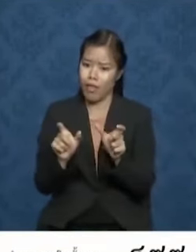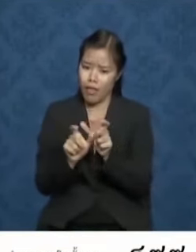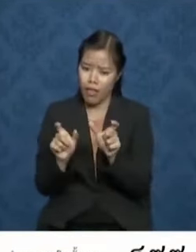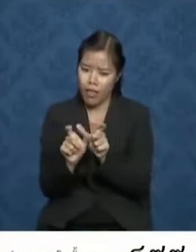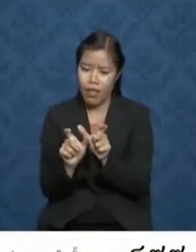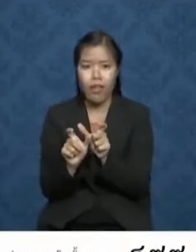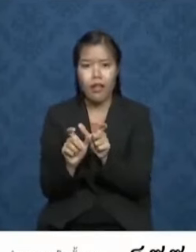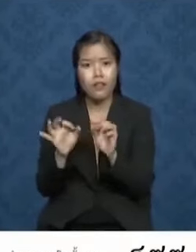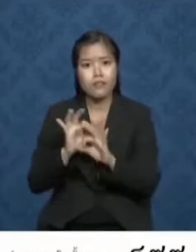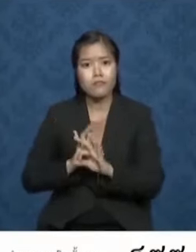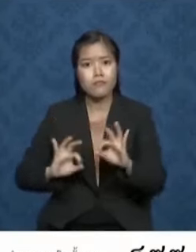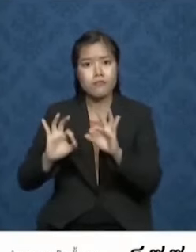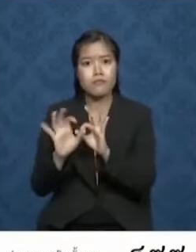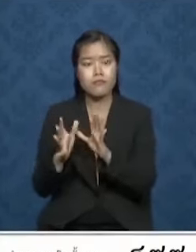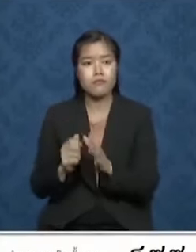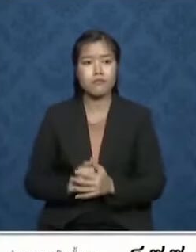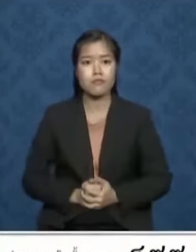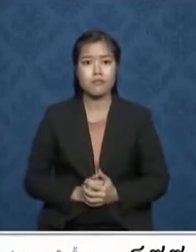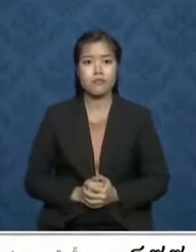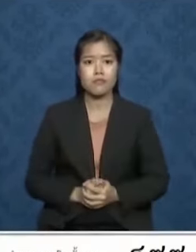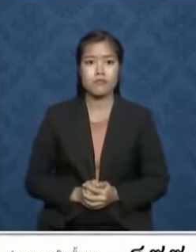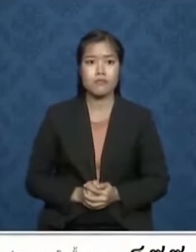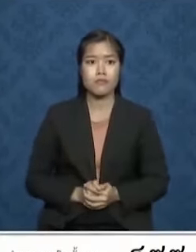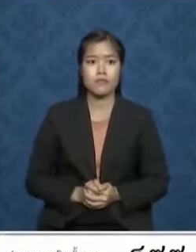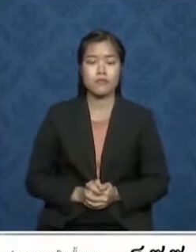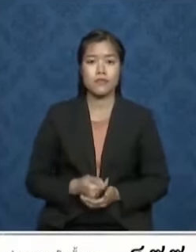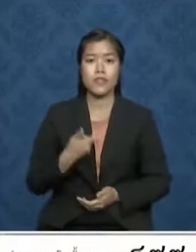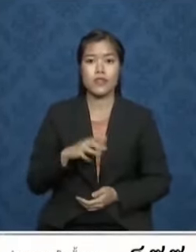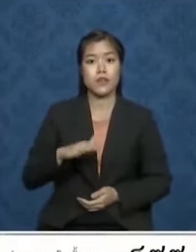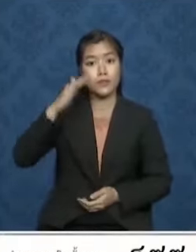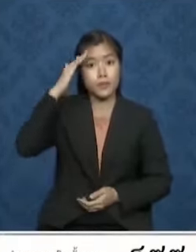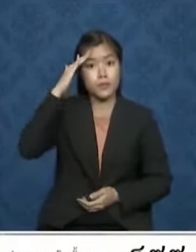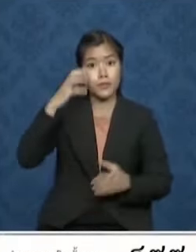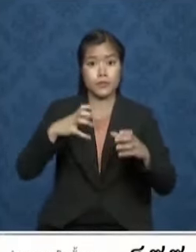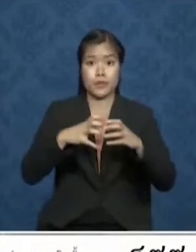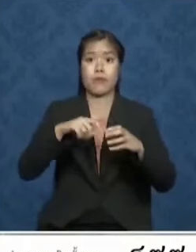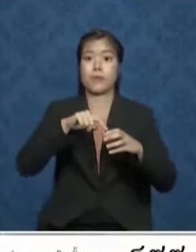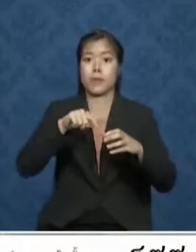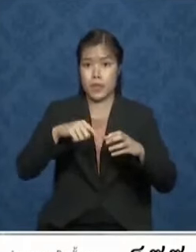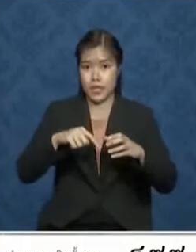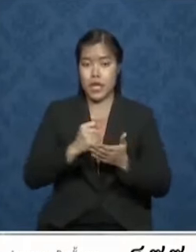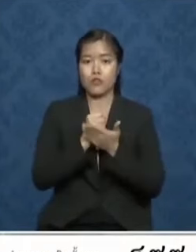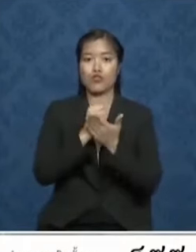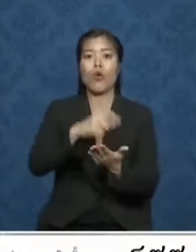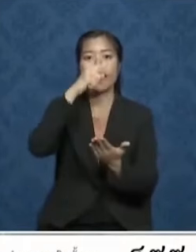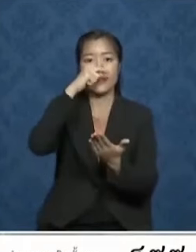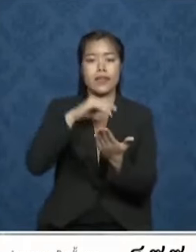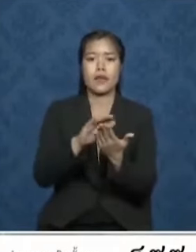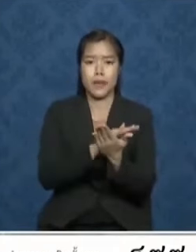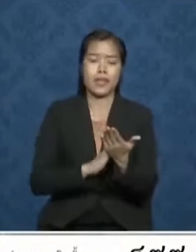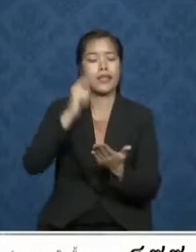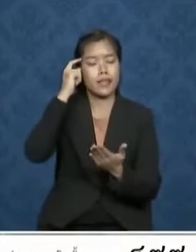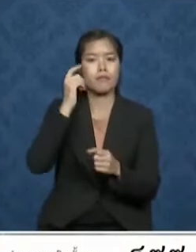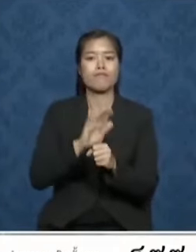จะท่านประธานครับการที่กองทัพเข้ามาช่วยเหลือประเทศชาตินะผมก็คิดว่าเป็นเรื่องที่